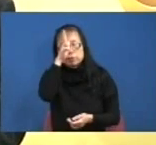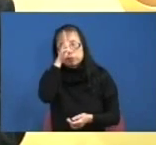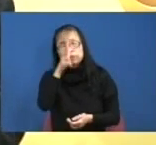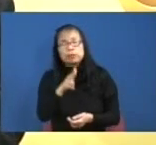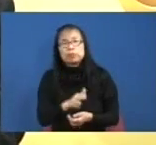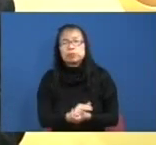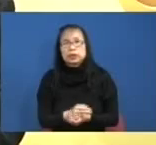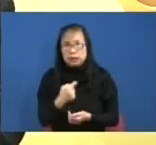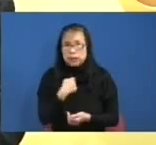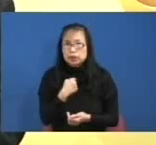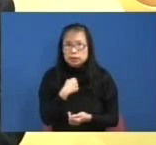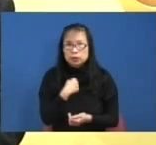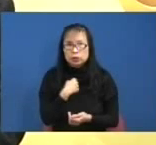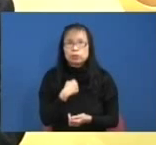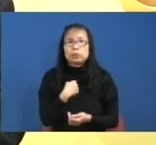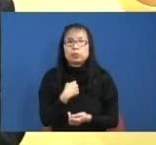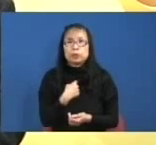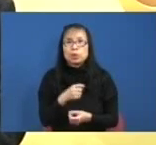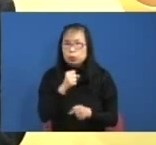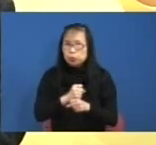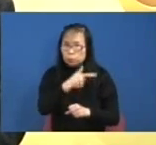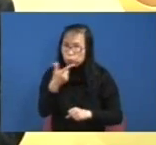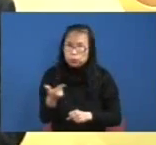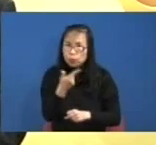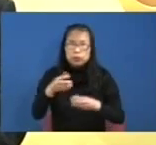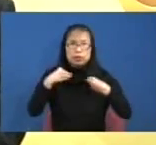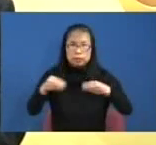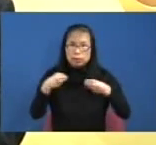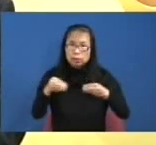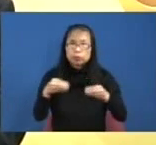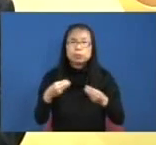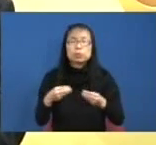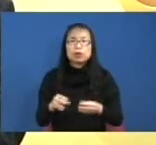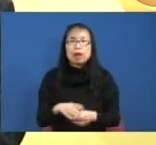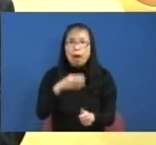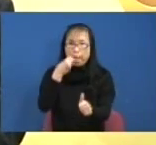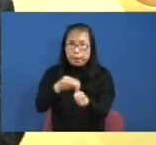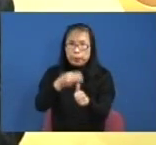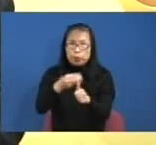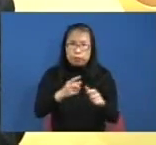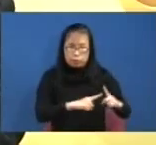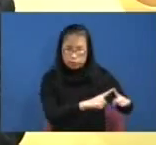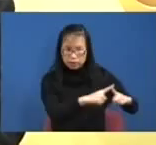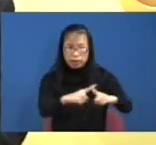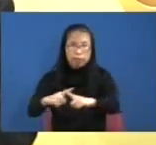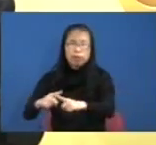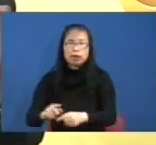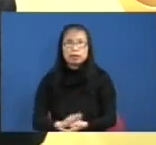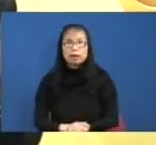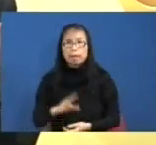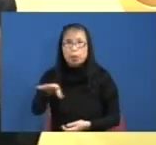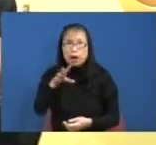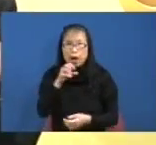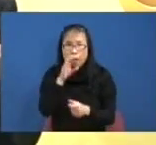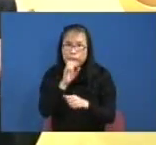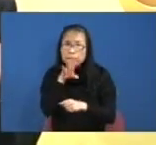都係需要喺呢一方面係做多啲教育。培訓啲市民，即係唔係話啊？頭先你提